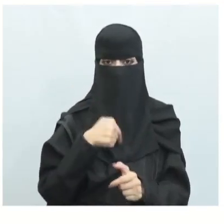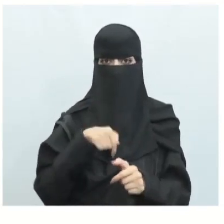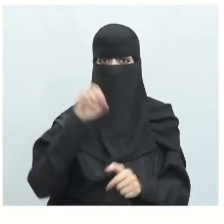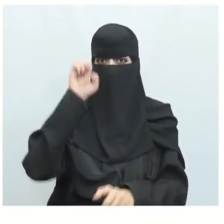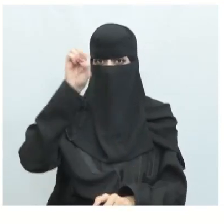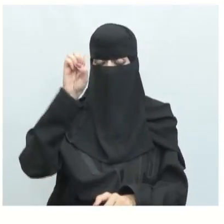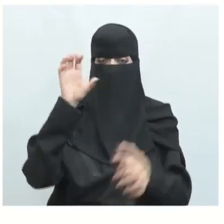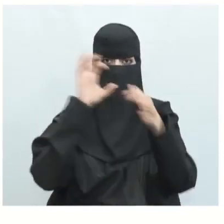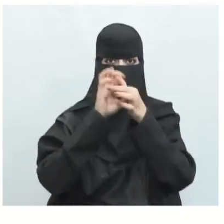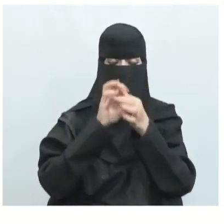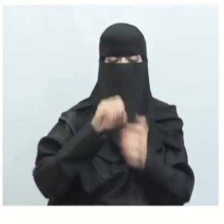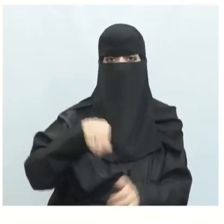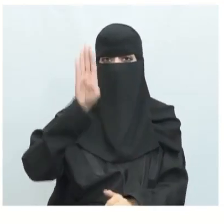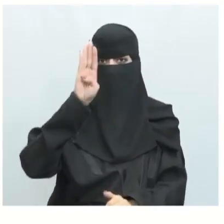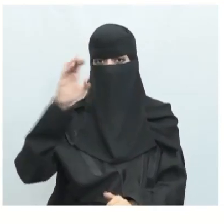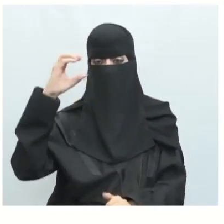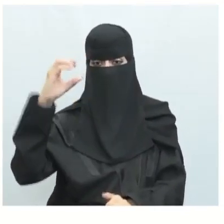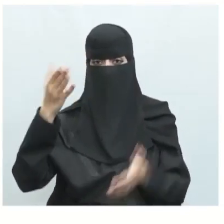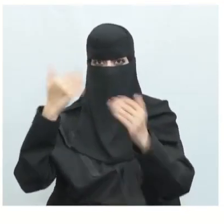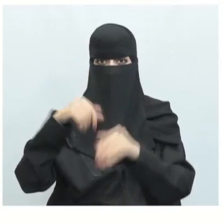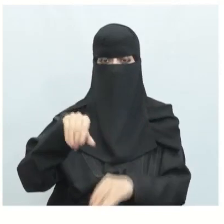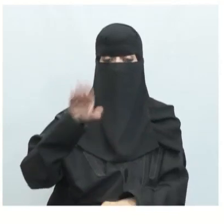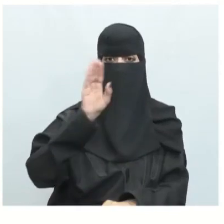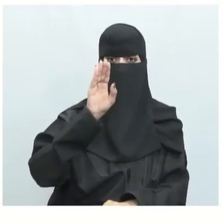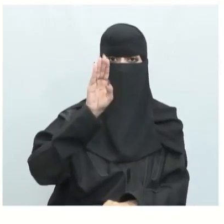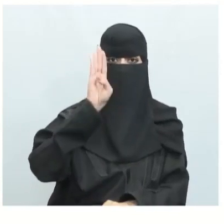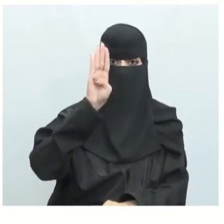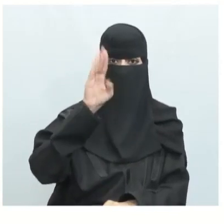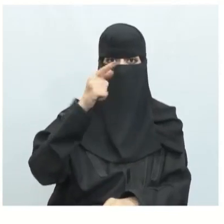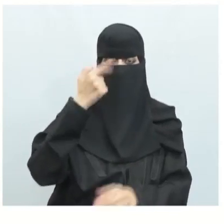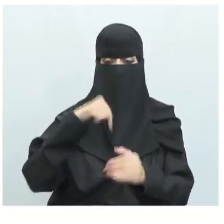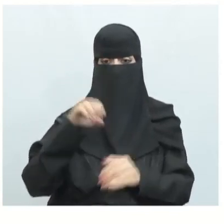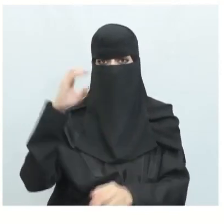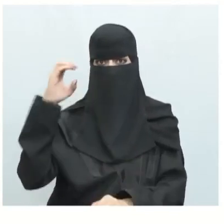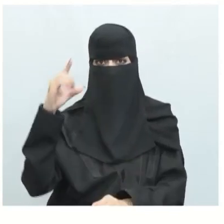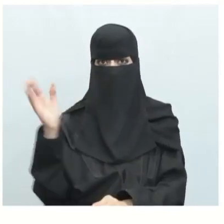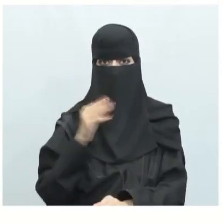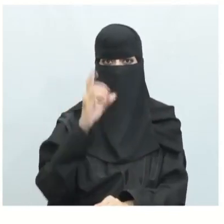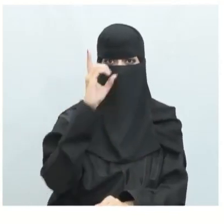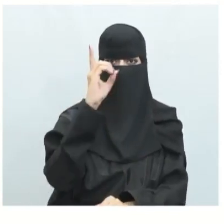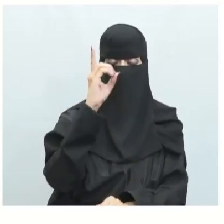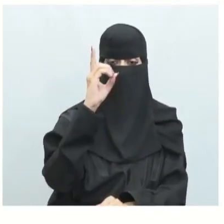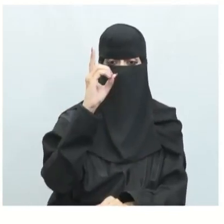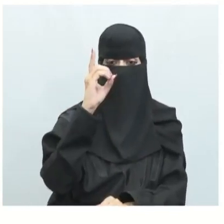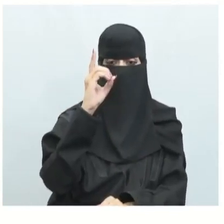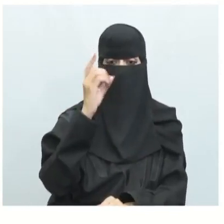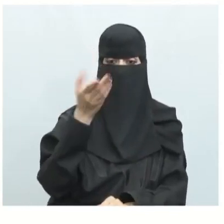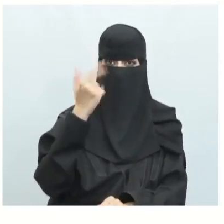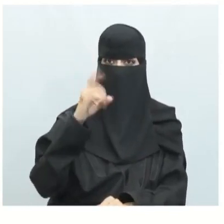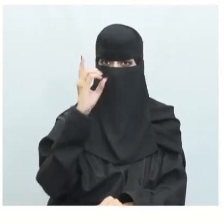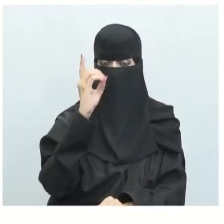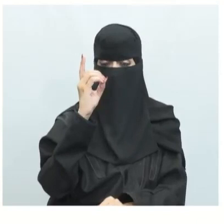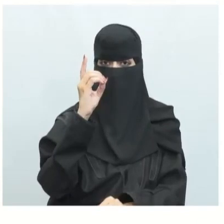مرتبط مع البي والسي البي مرتبط مع السي والدي وضعها بهذا الشكل